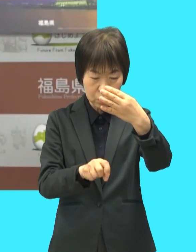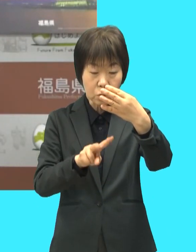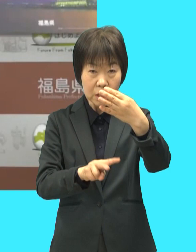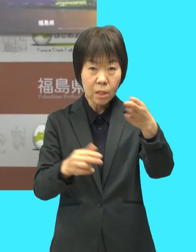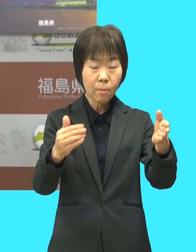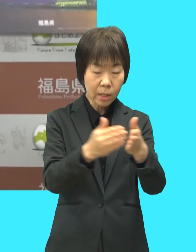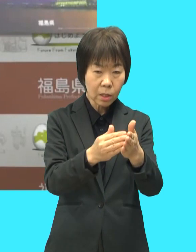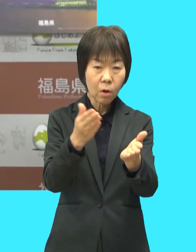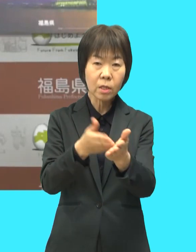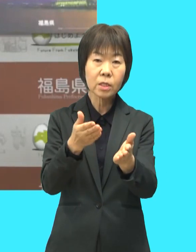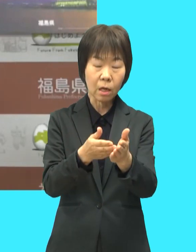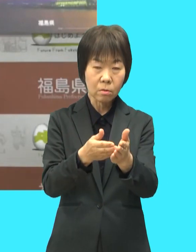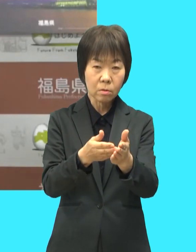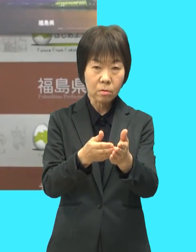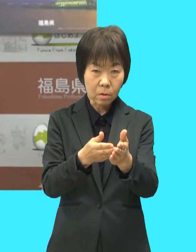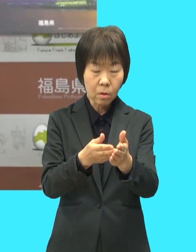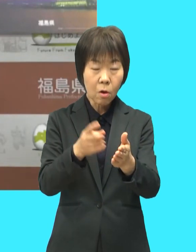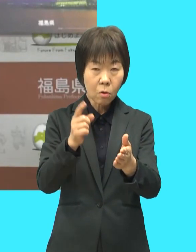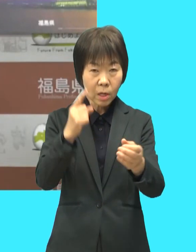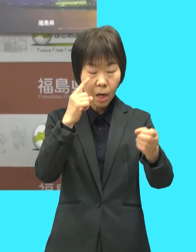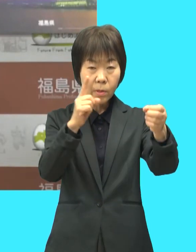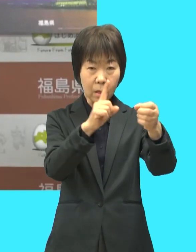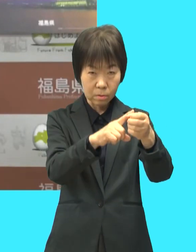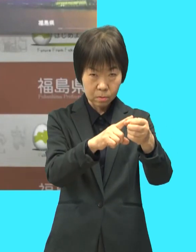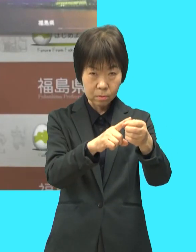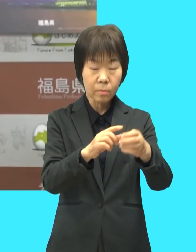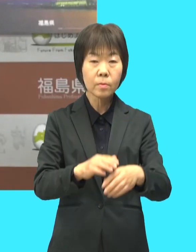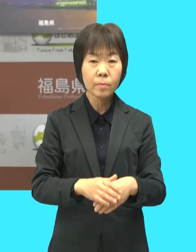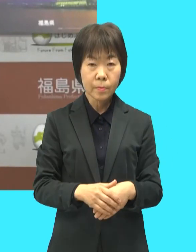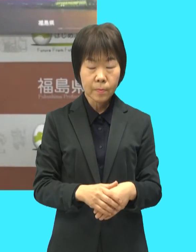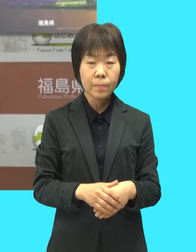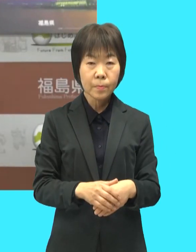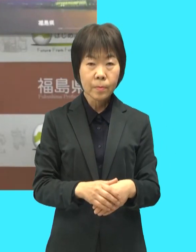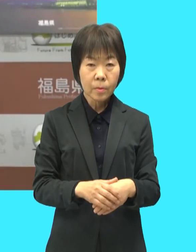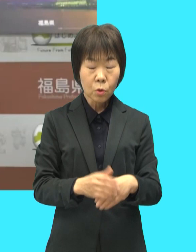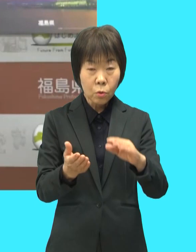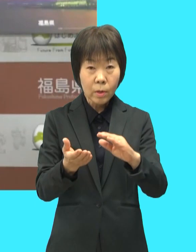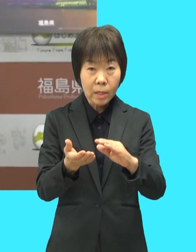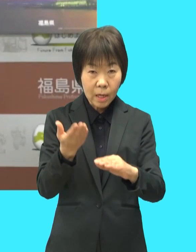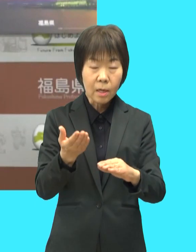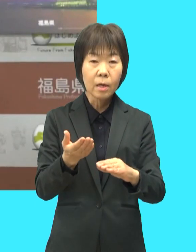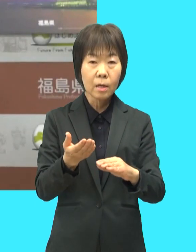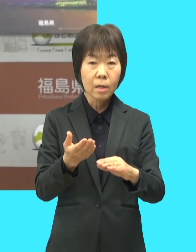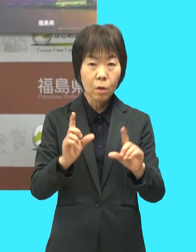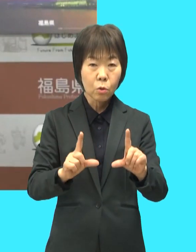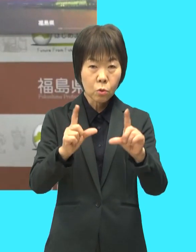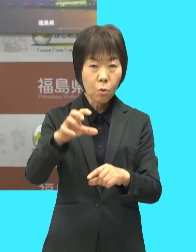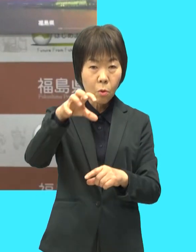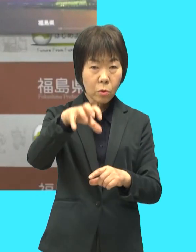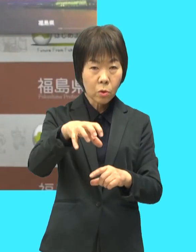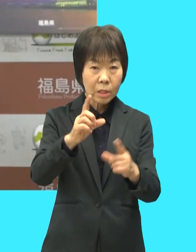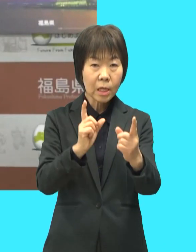ていますので、それが一つの目安になろうかと思います。で、その上でまた東京に対